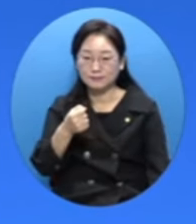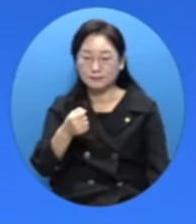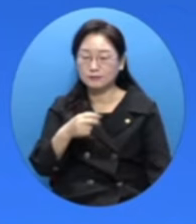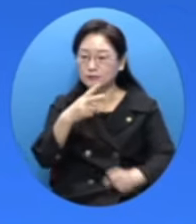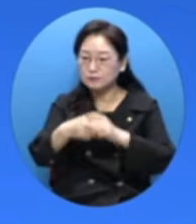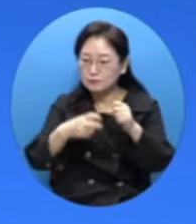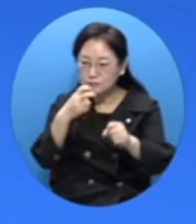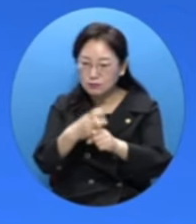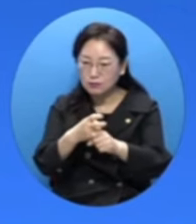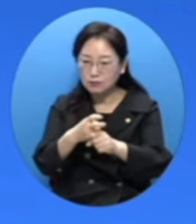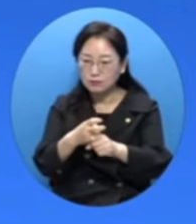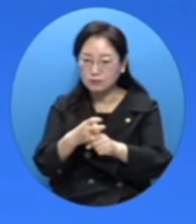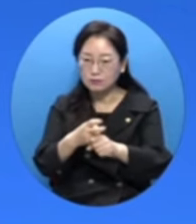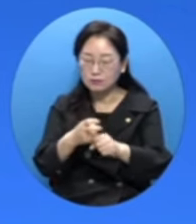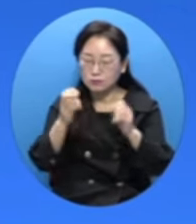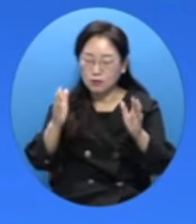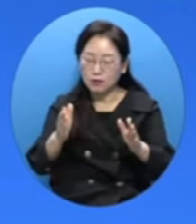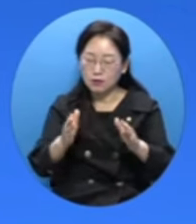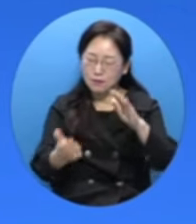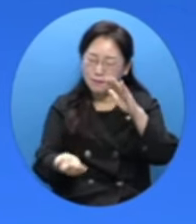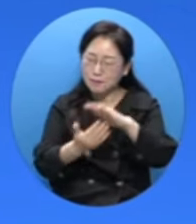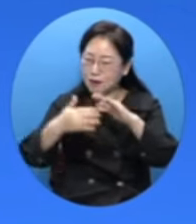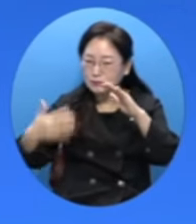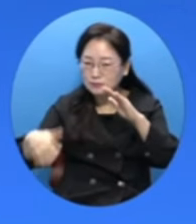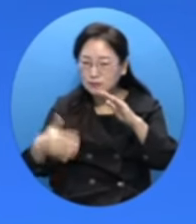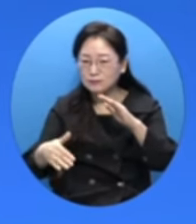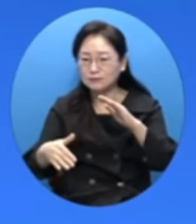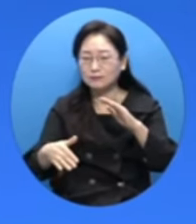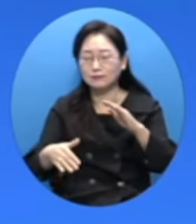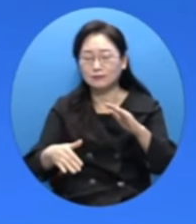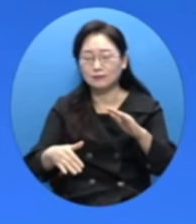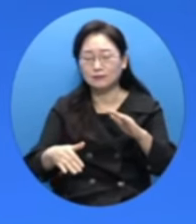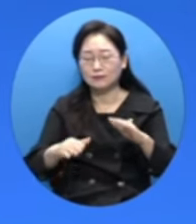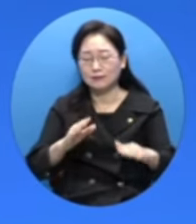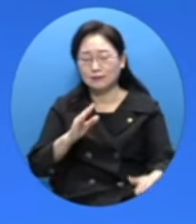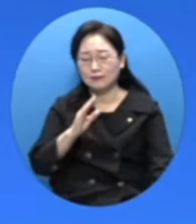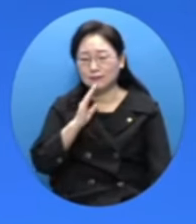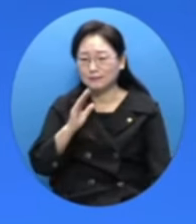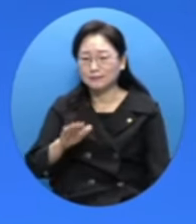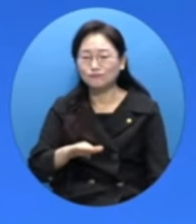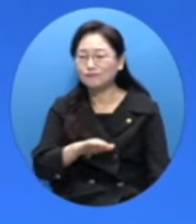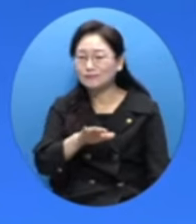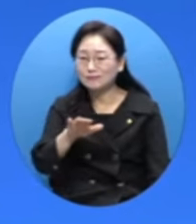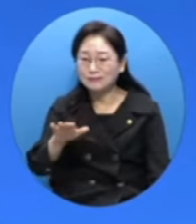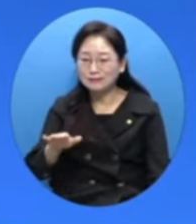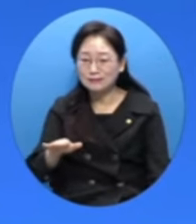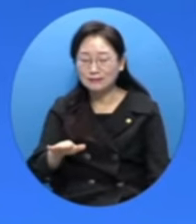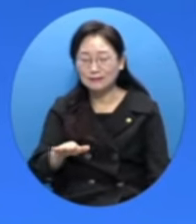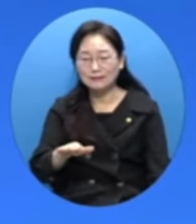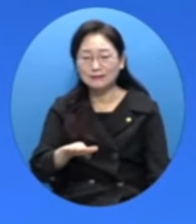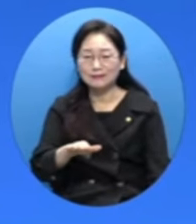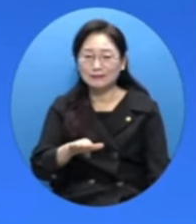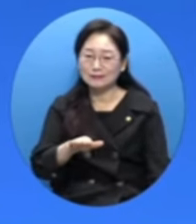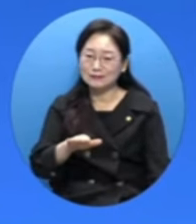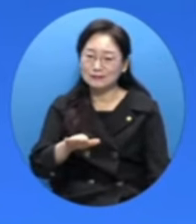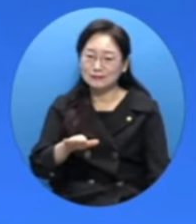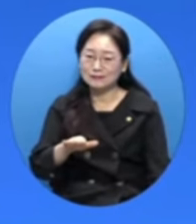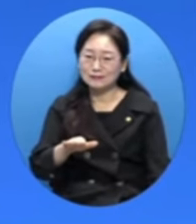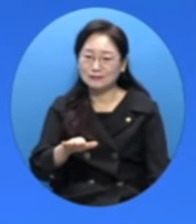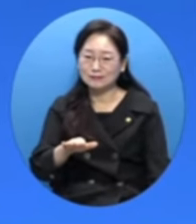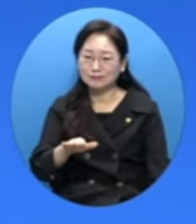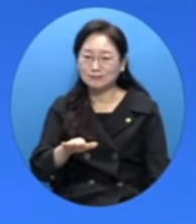20년이 지나도 다 이루어지지 않고 있다면 얼마나 우리가 그것에 대해서